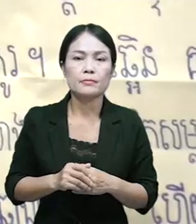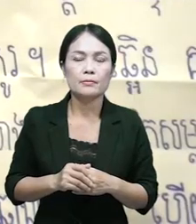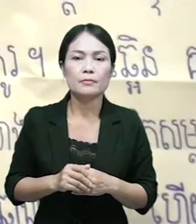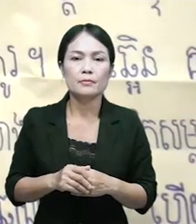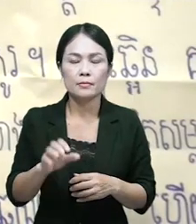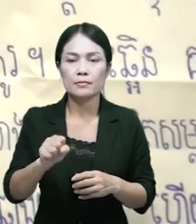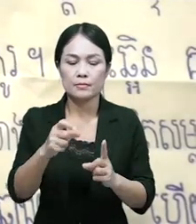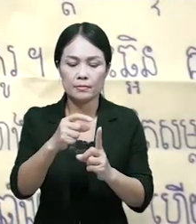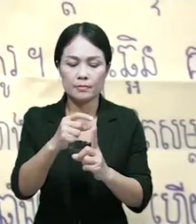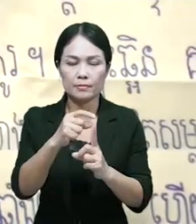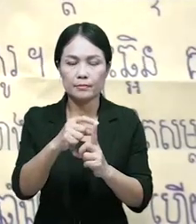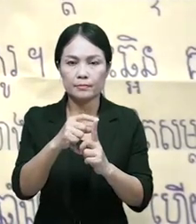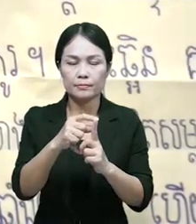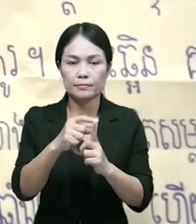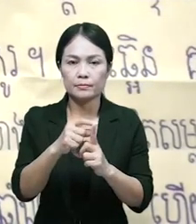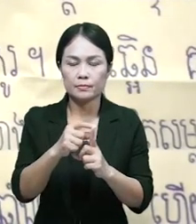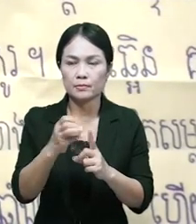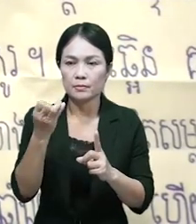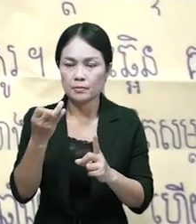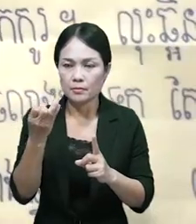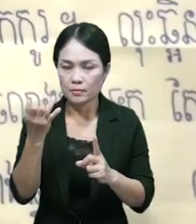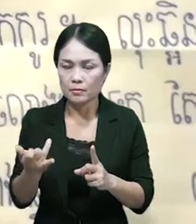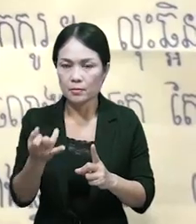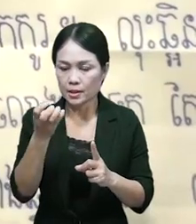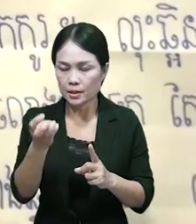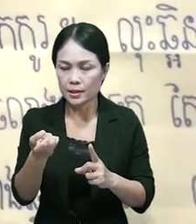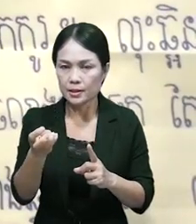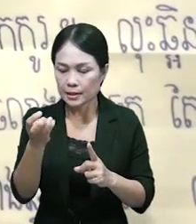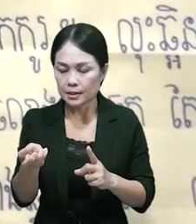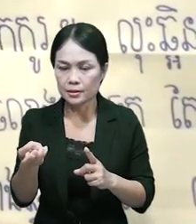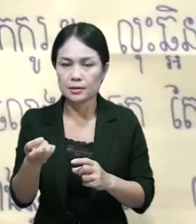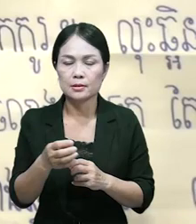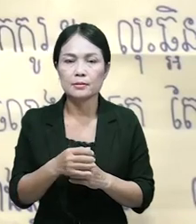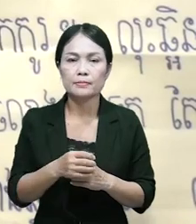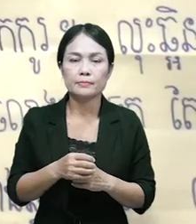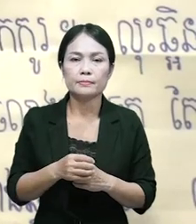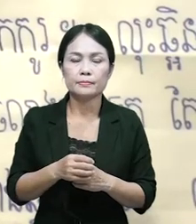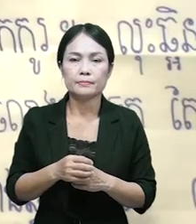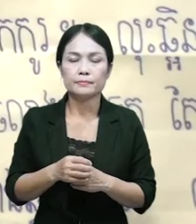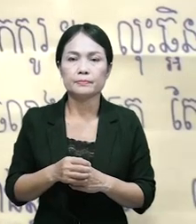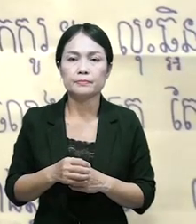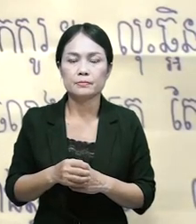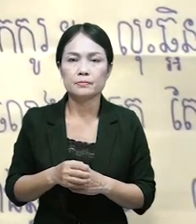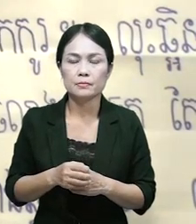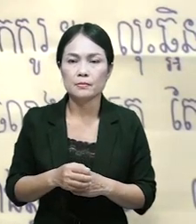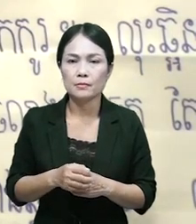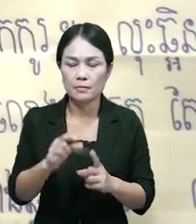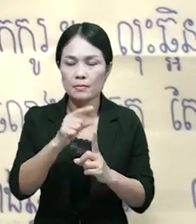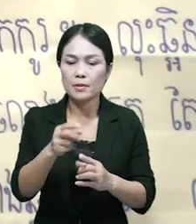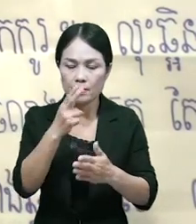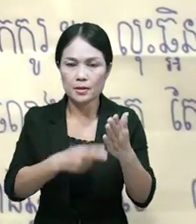ចាពាក្យបន្តិចបន្តិចចាហើយពាក្យមួយទៀតកូ